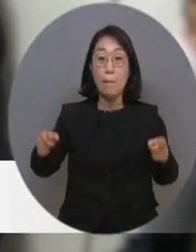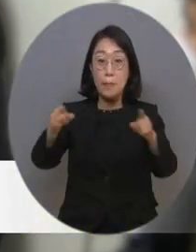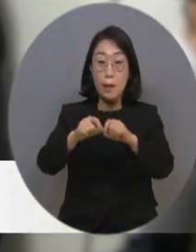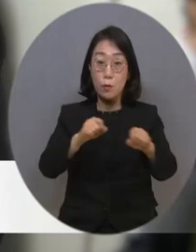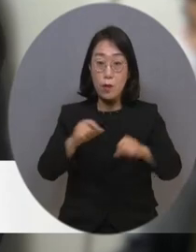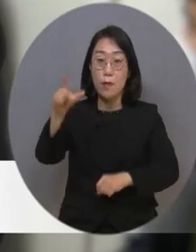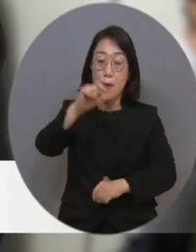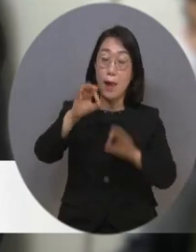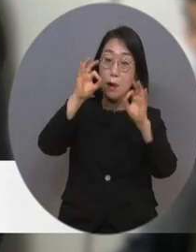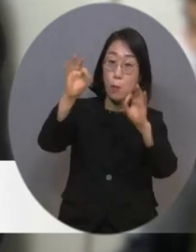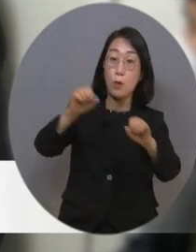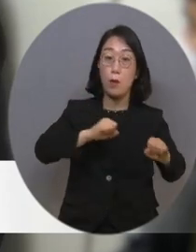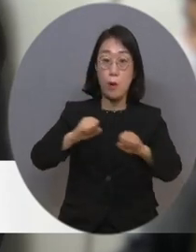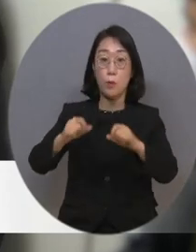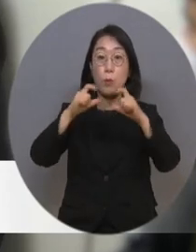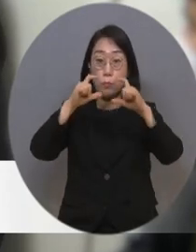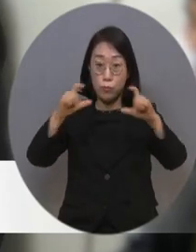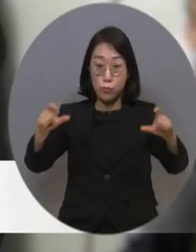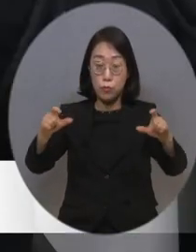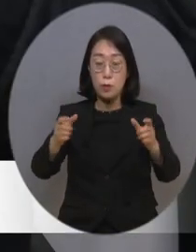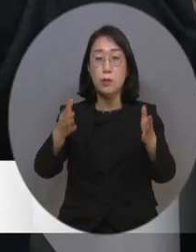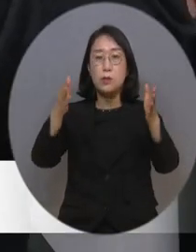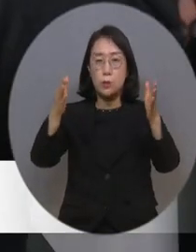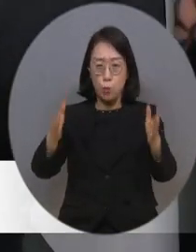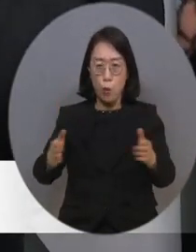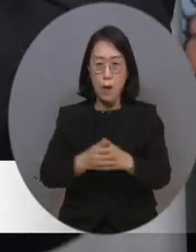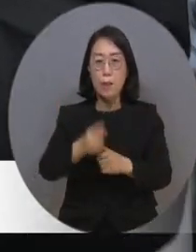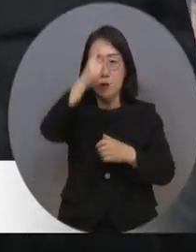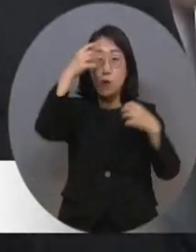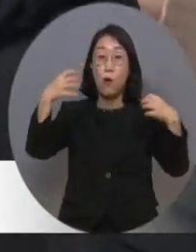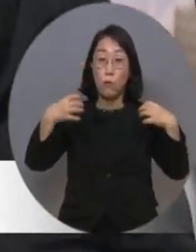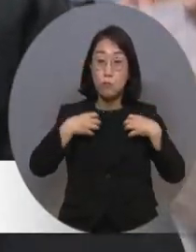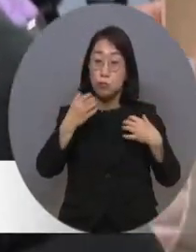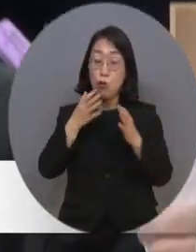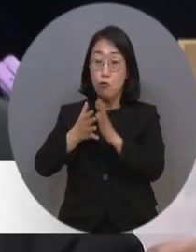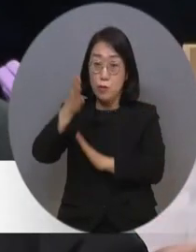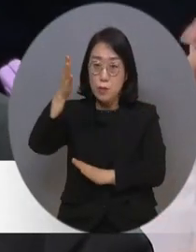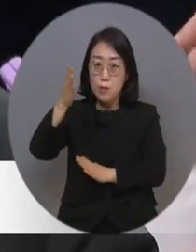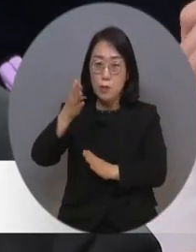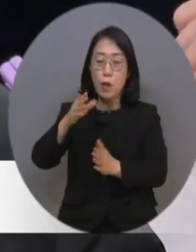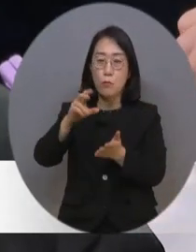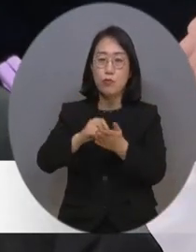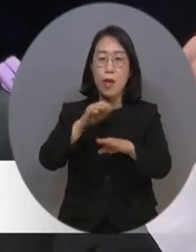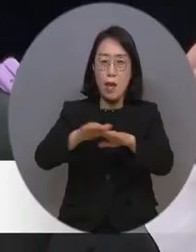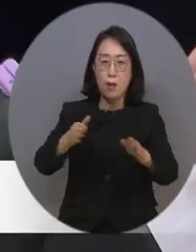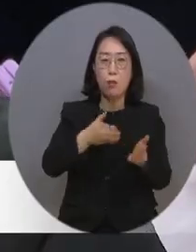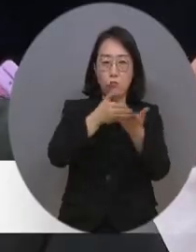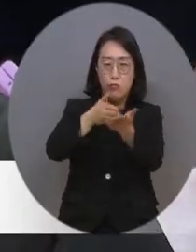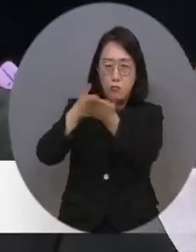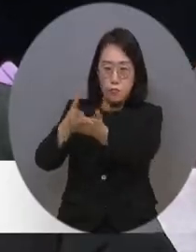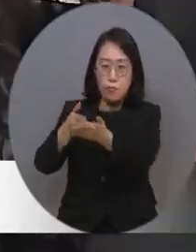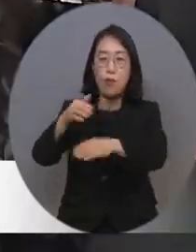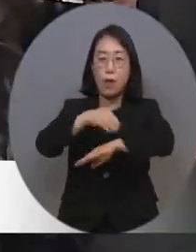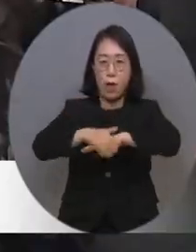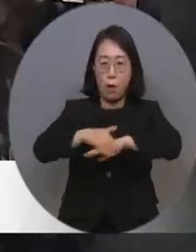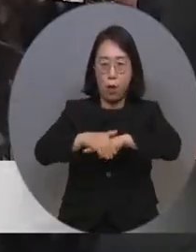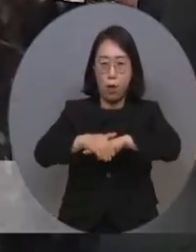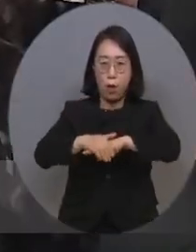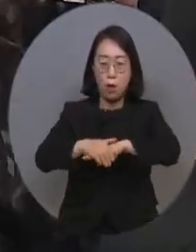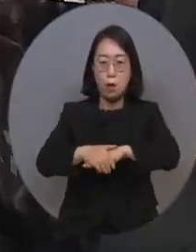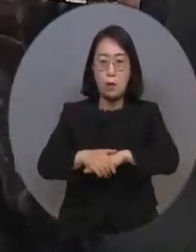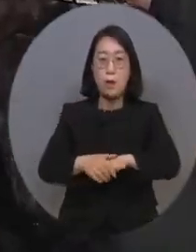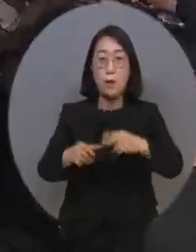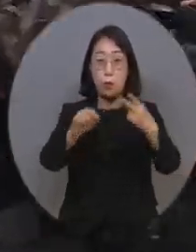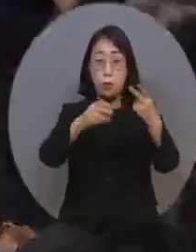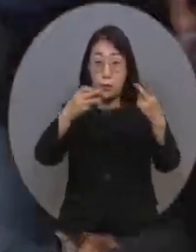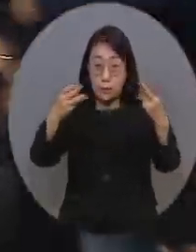달보기 운동을 선언하고 해당 기간까지 기획재정부와 서울시에 문제 해결을 촉구할 계획입니다. 지난